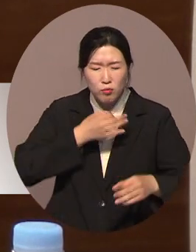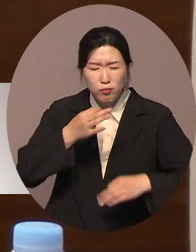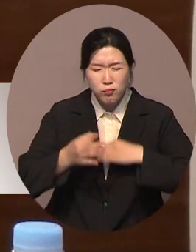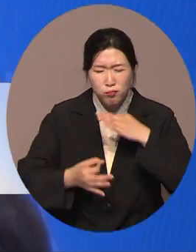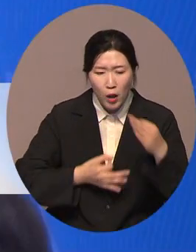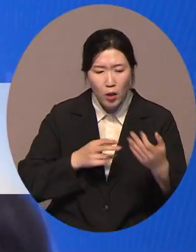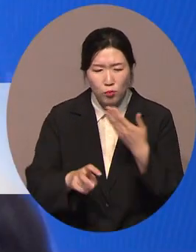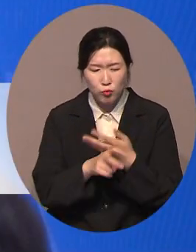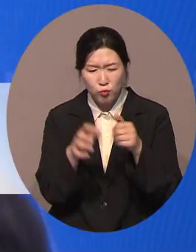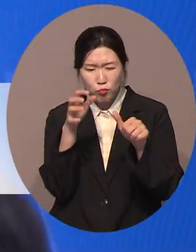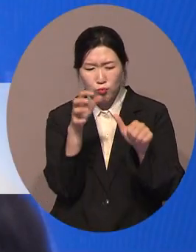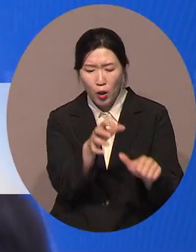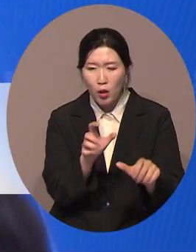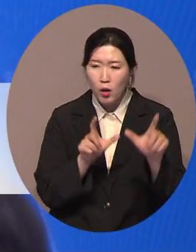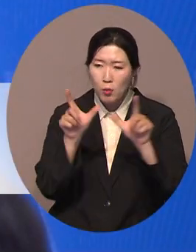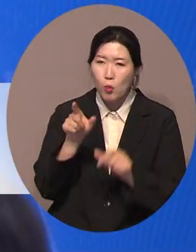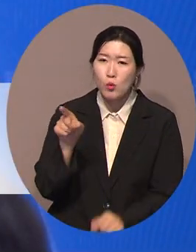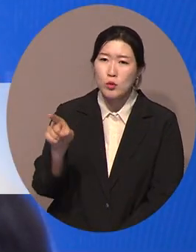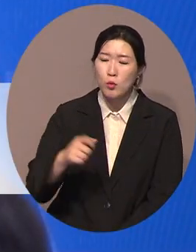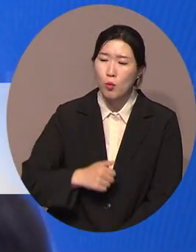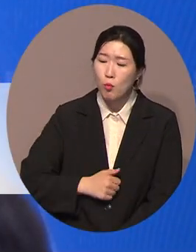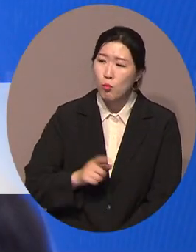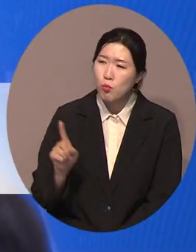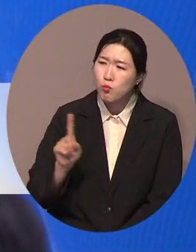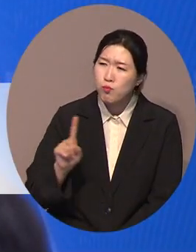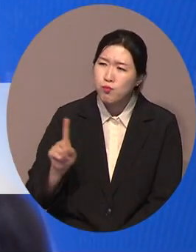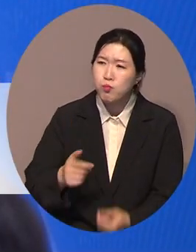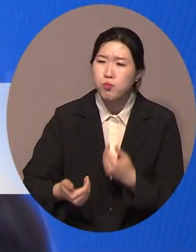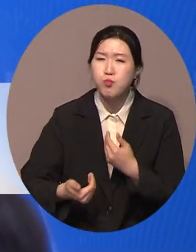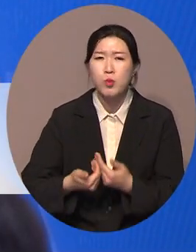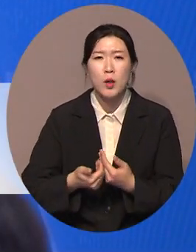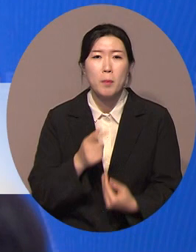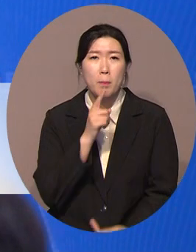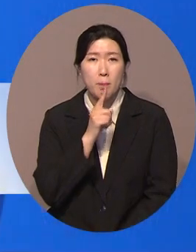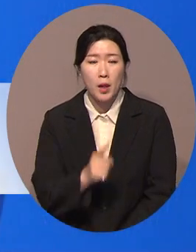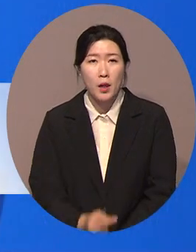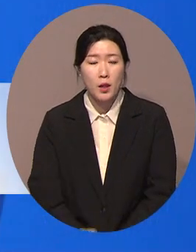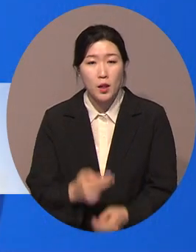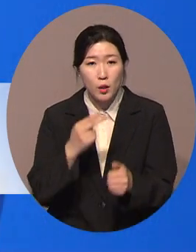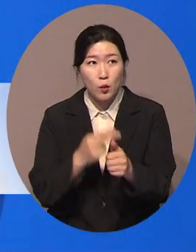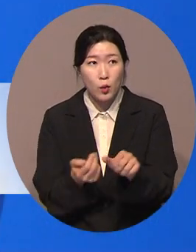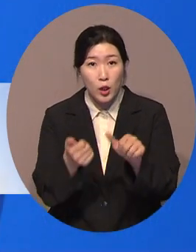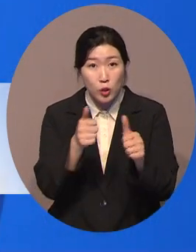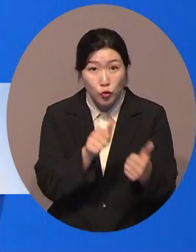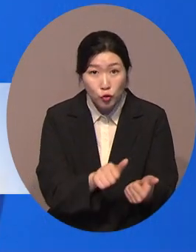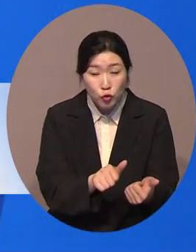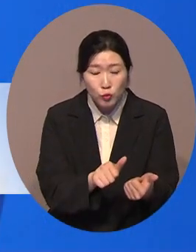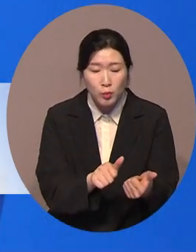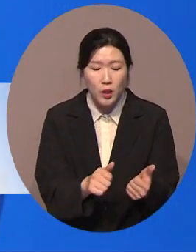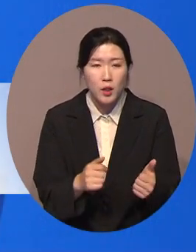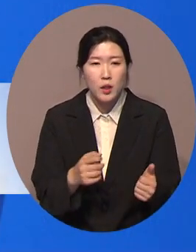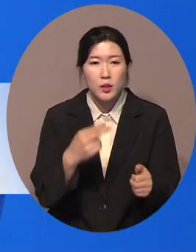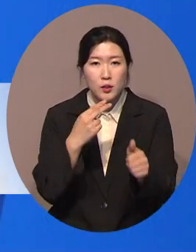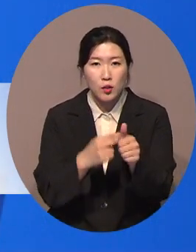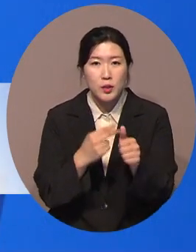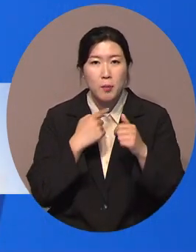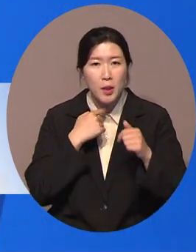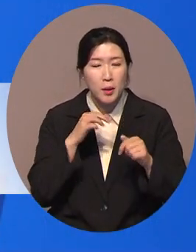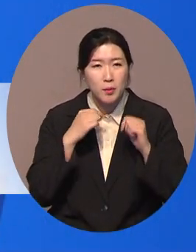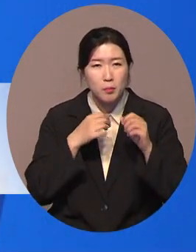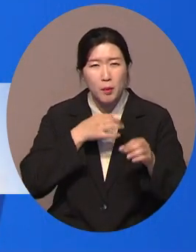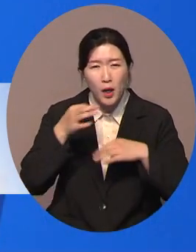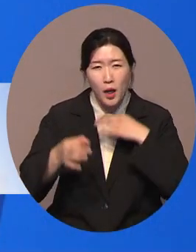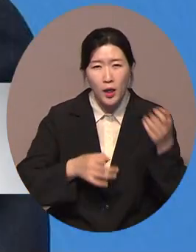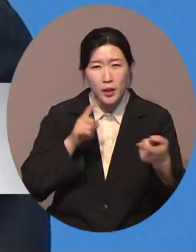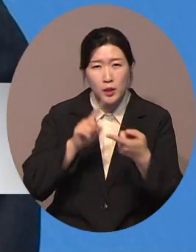불법의 잣대로 재단하는 것은 매우 우려스러운 접근이라며 서의초교사의 죽음을 지켜본 교사들의 외침을 존중해야